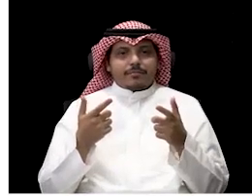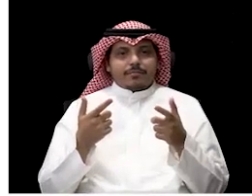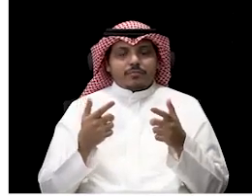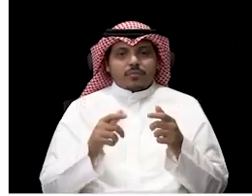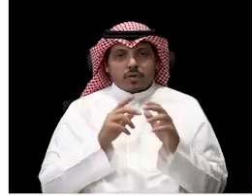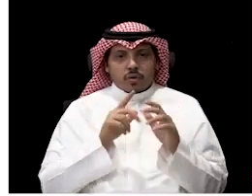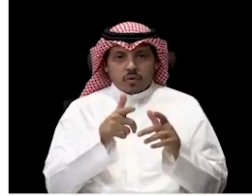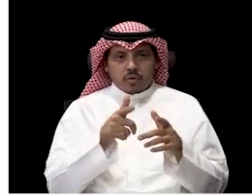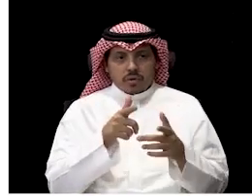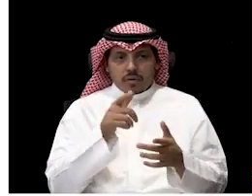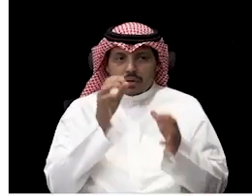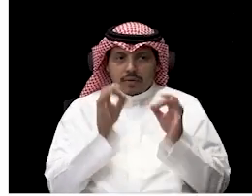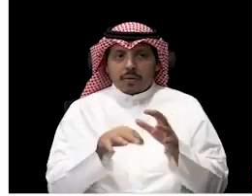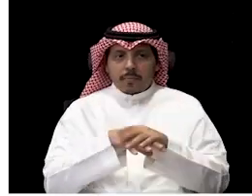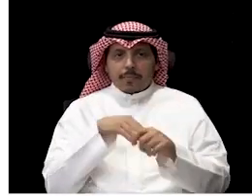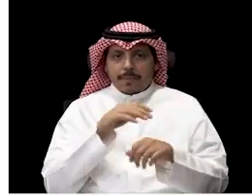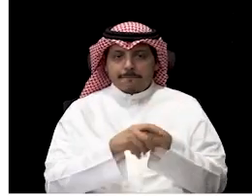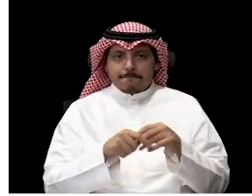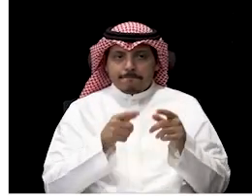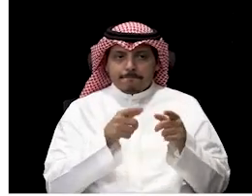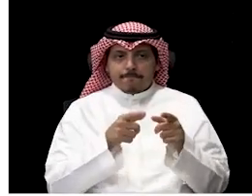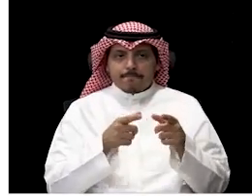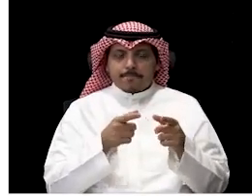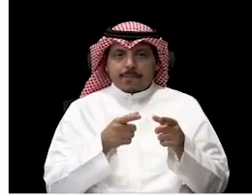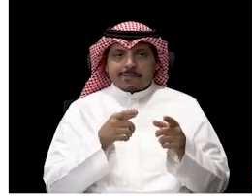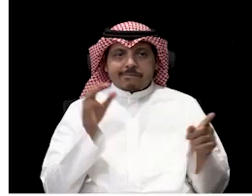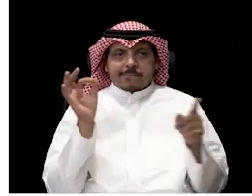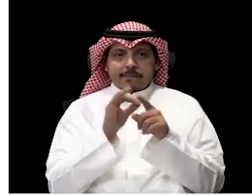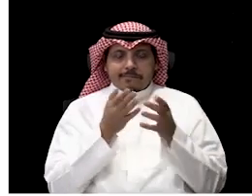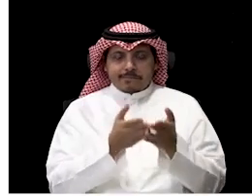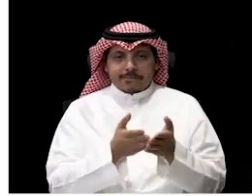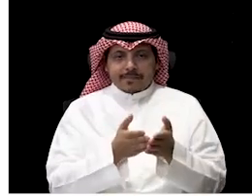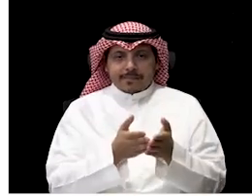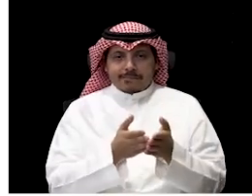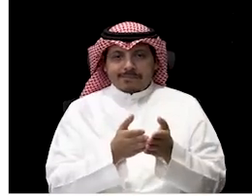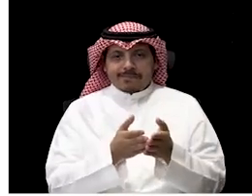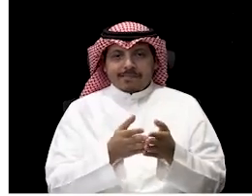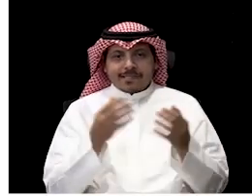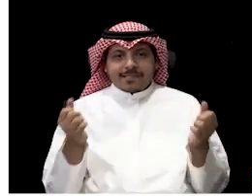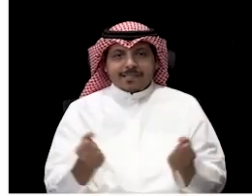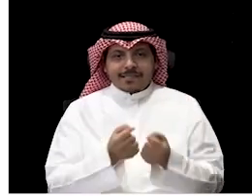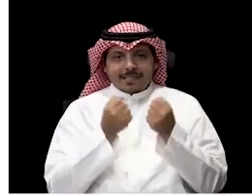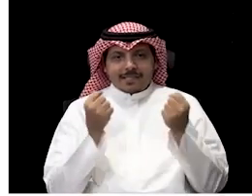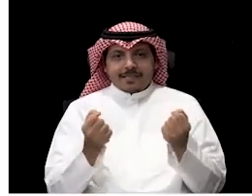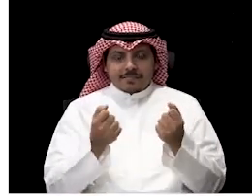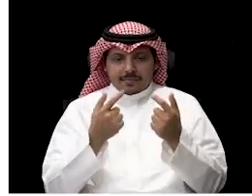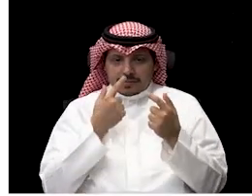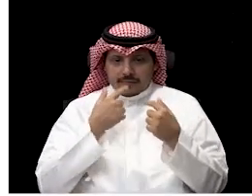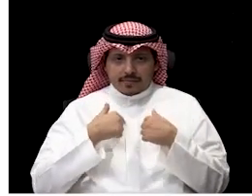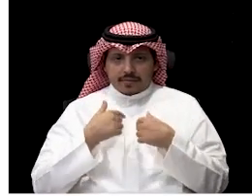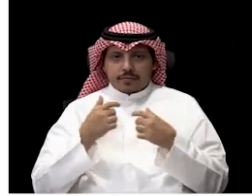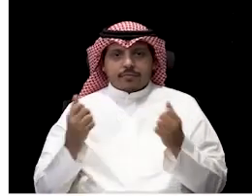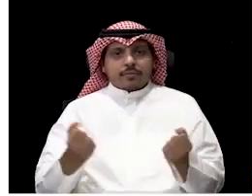بماذا؟ بتحديد المهارة التي يحتاجها هدفك، ثم تركز عليها وتدرب نفسك فيها.